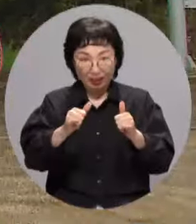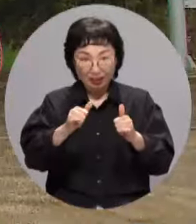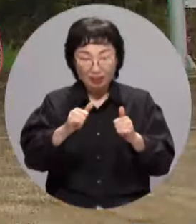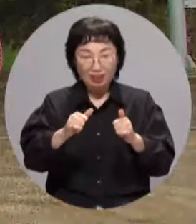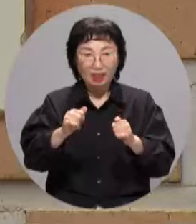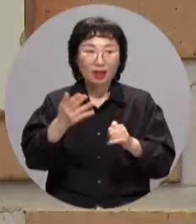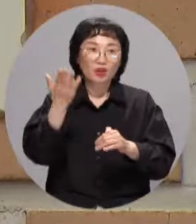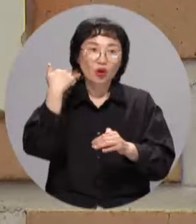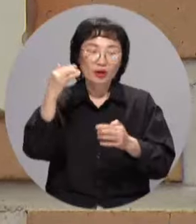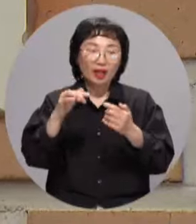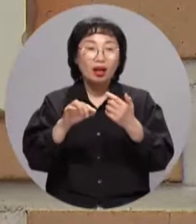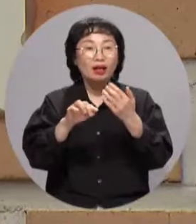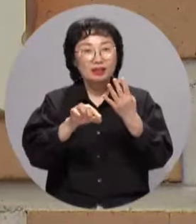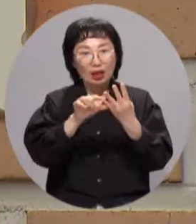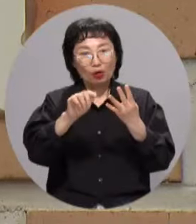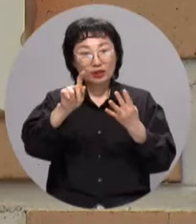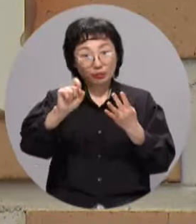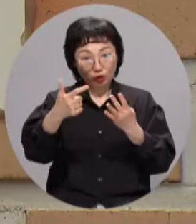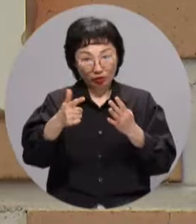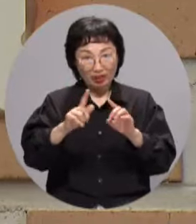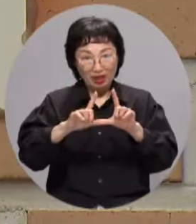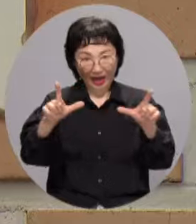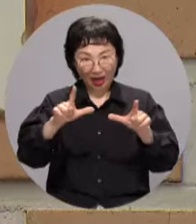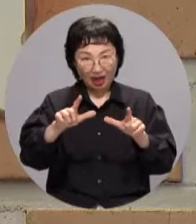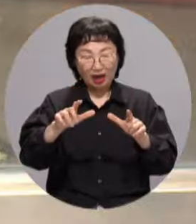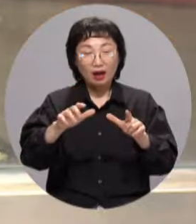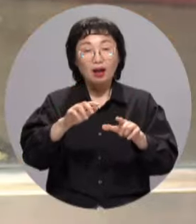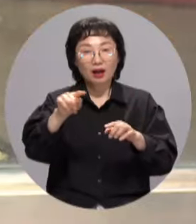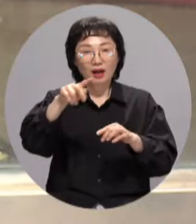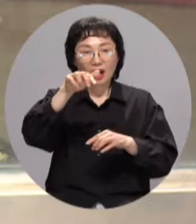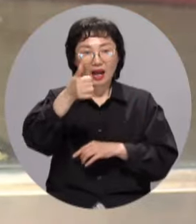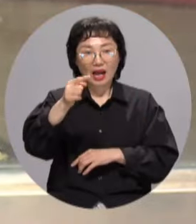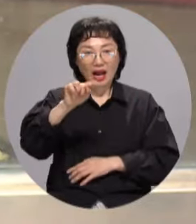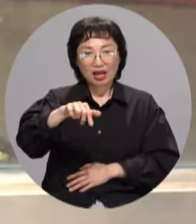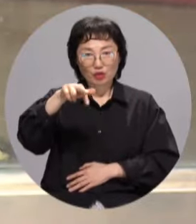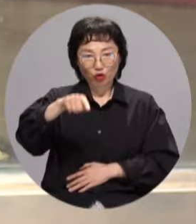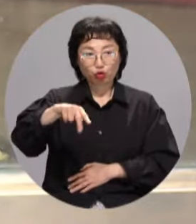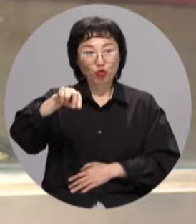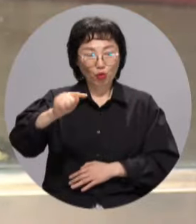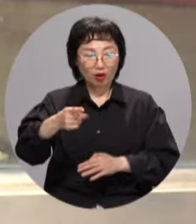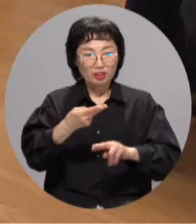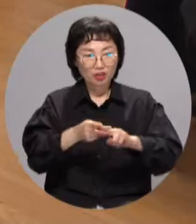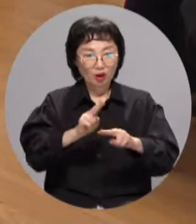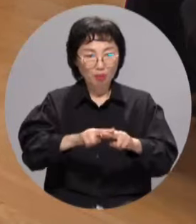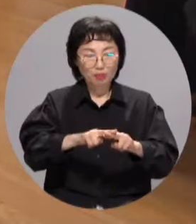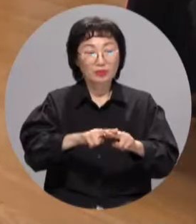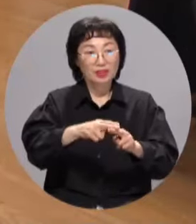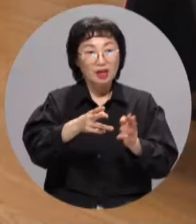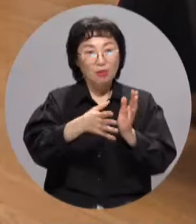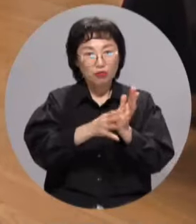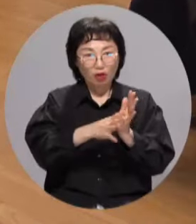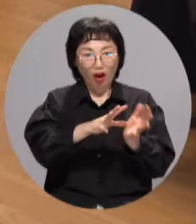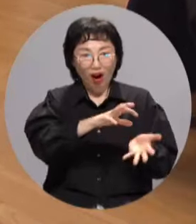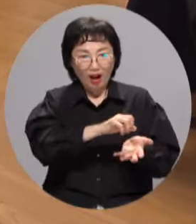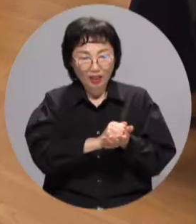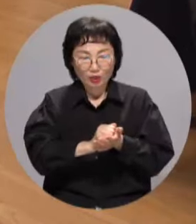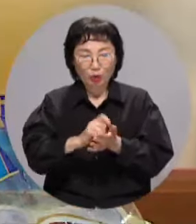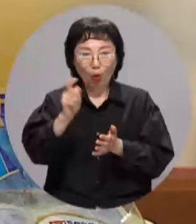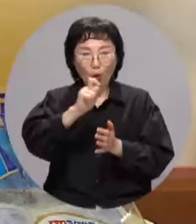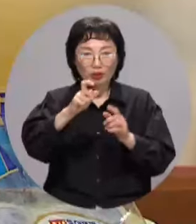지난 16일, 한수원 한빛원자력본부 직원들은 이 선물 세트를 들고 고창군의 한 마을회관을